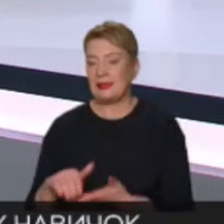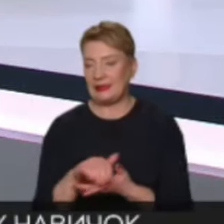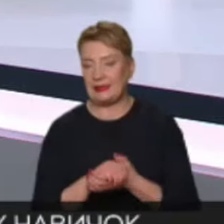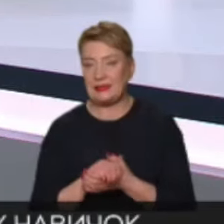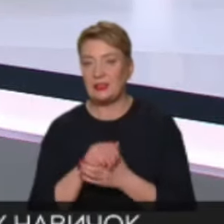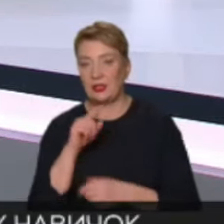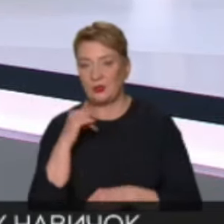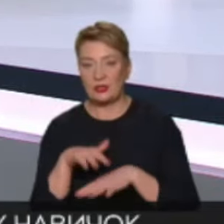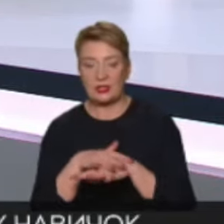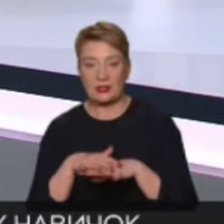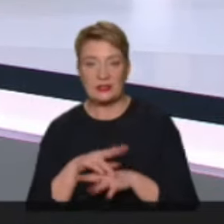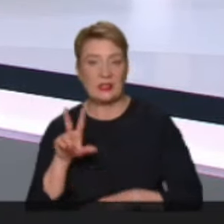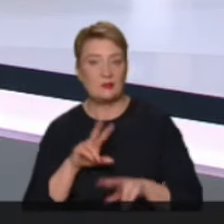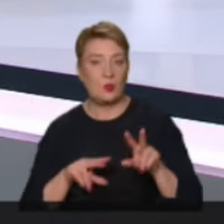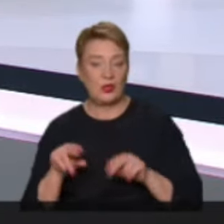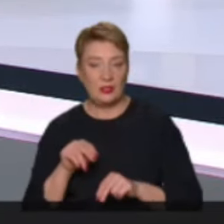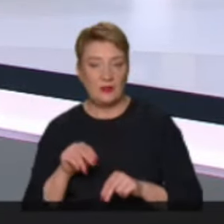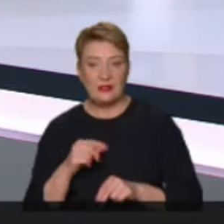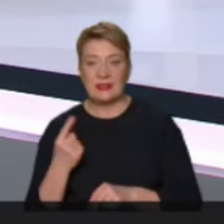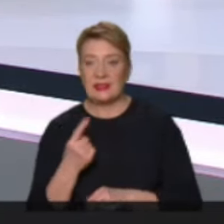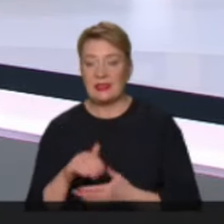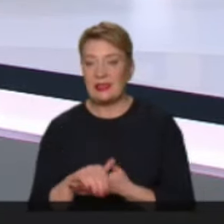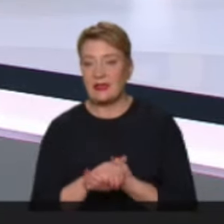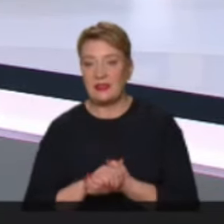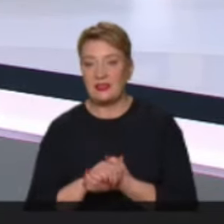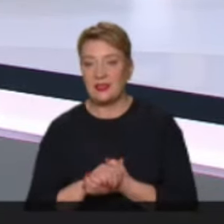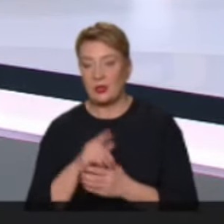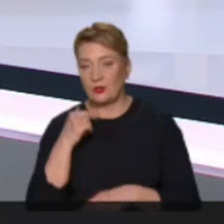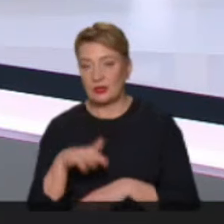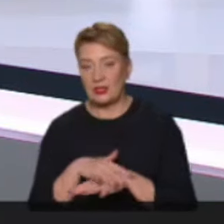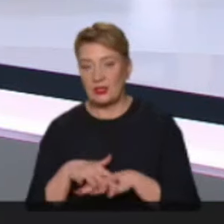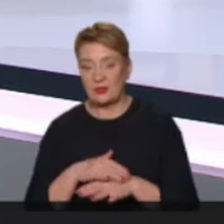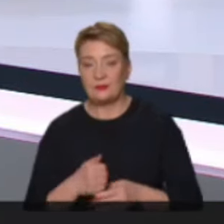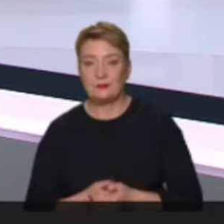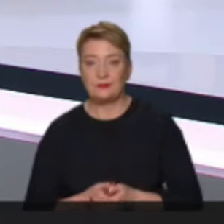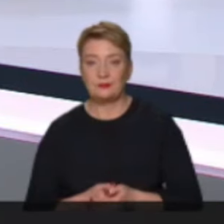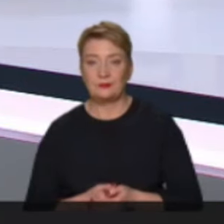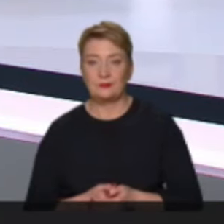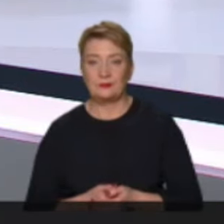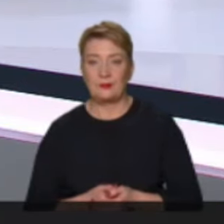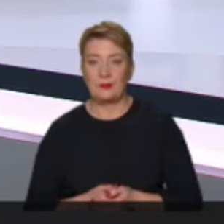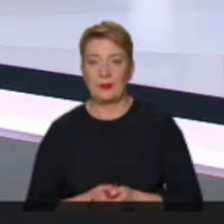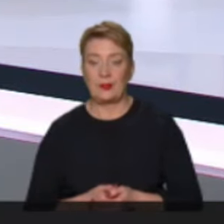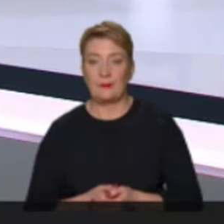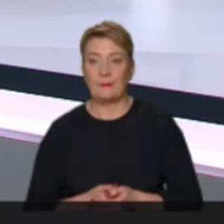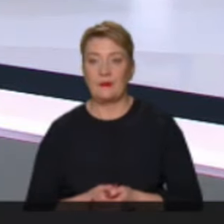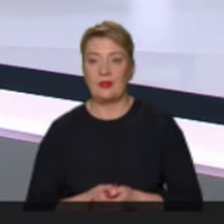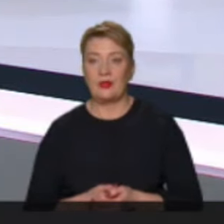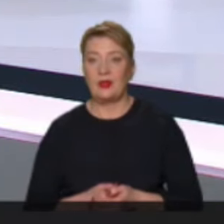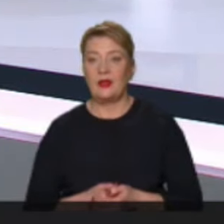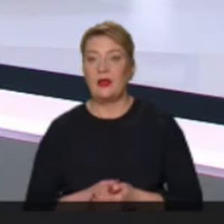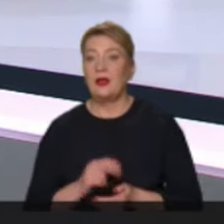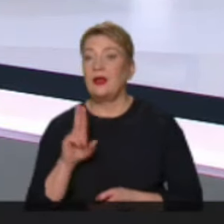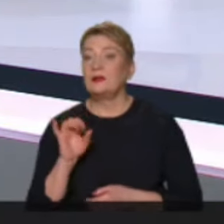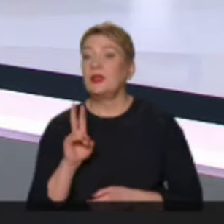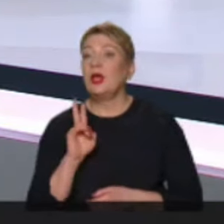Це єдиний русський народ, як ти кажеш, що не наплювати на їх, їхнім поплічникам, скажімо це так. Це хто? Хто? Хто?